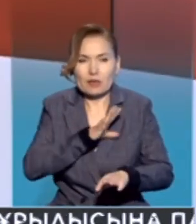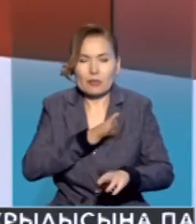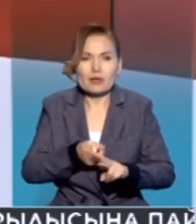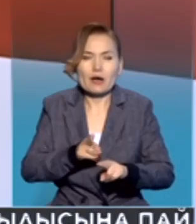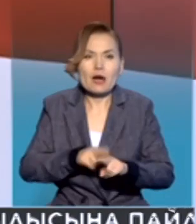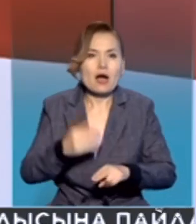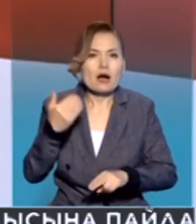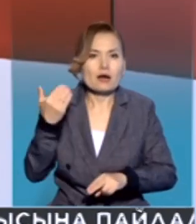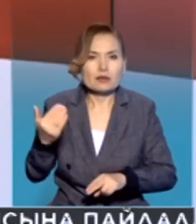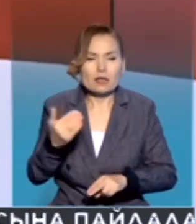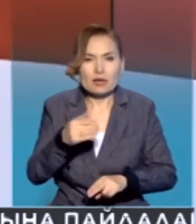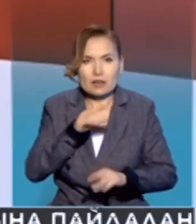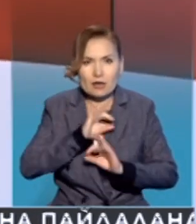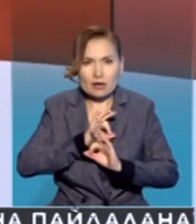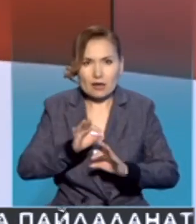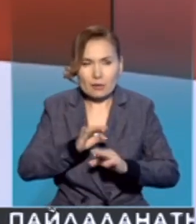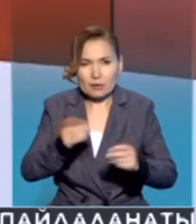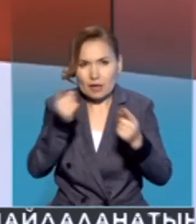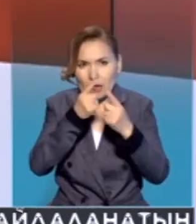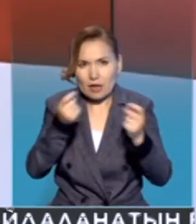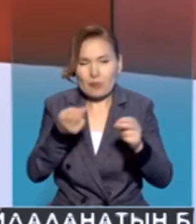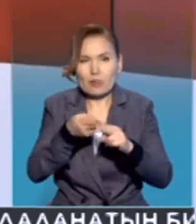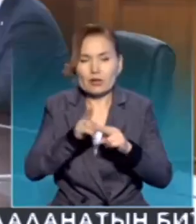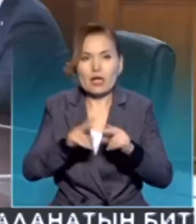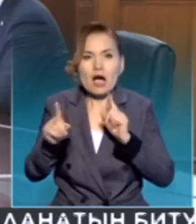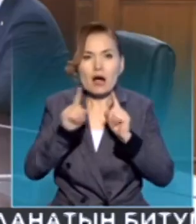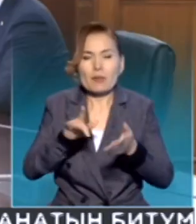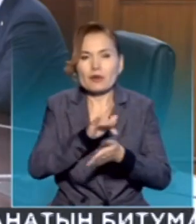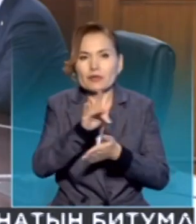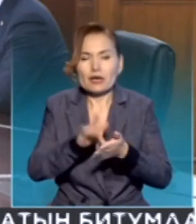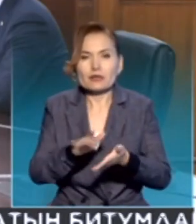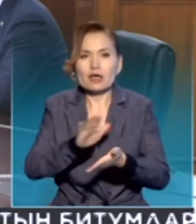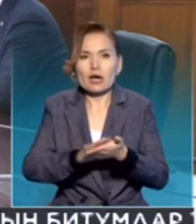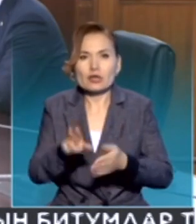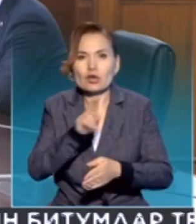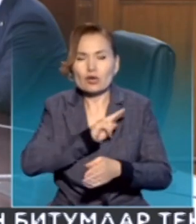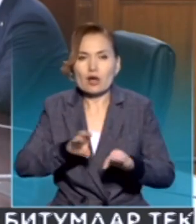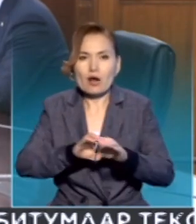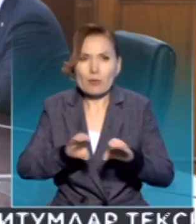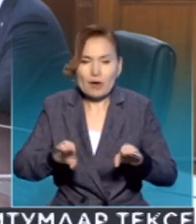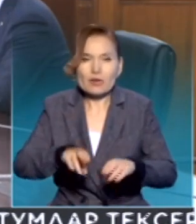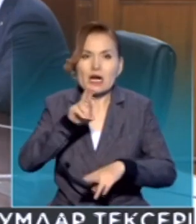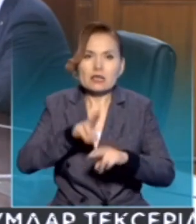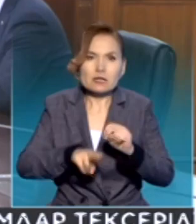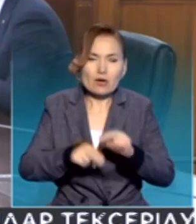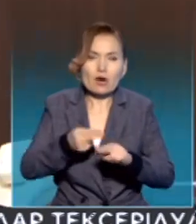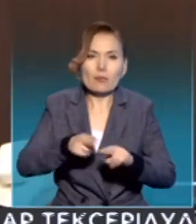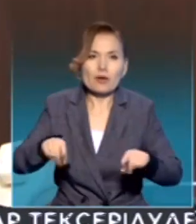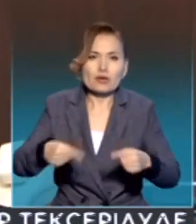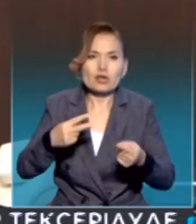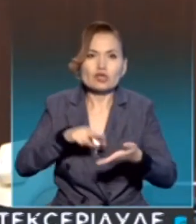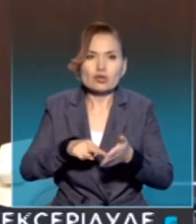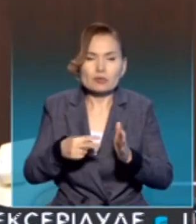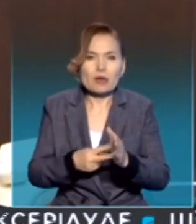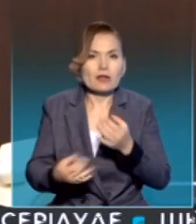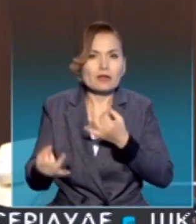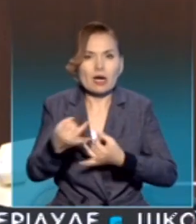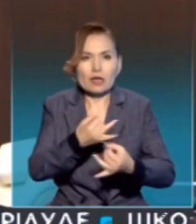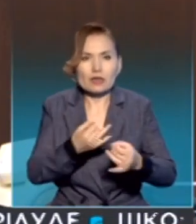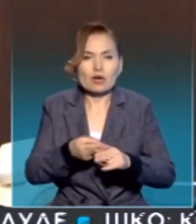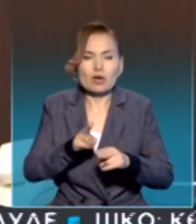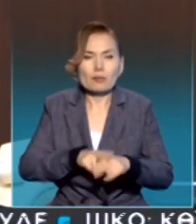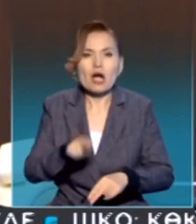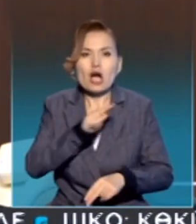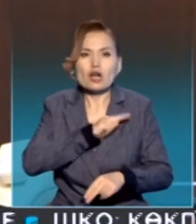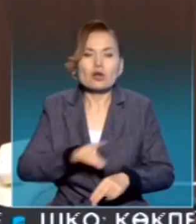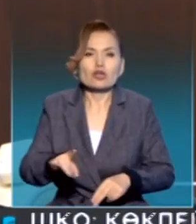министрі Қайырбек Өскенбаев мәлімдеді. Жиында қалалардағы тазарту жүйесі құрылысының салынуы мен жаңғырту жоспары талқыланды. Бұл